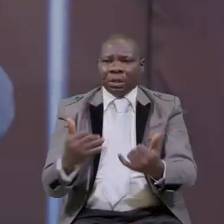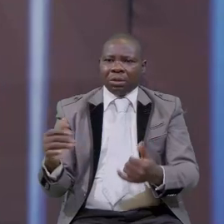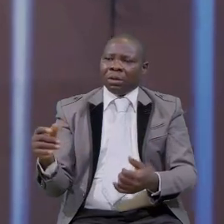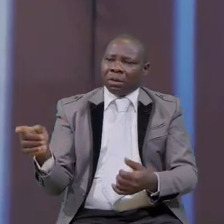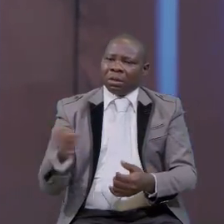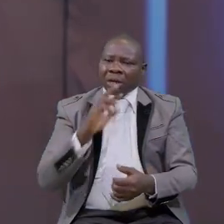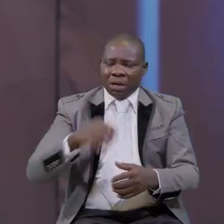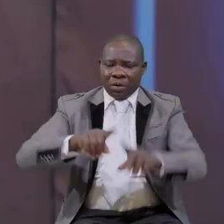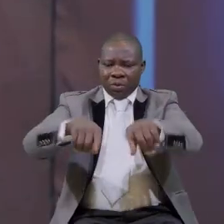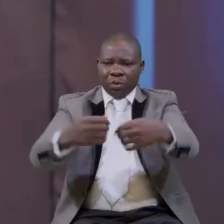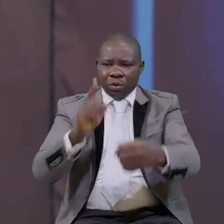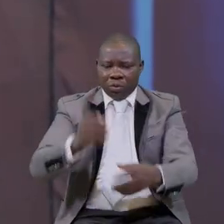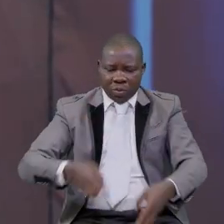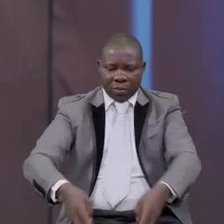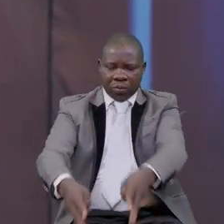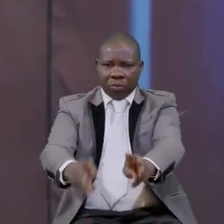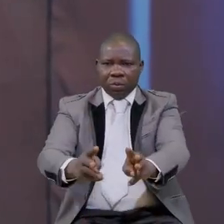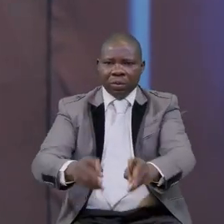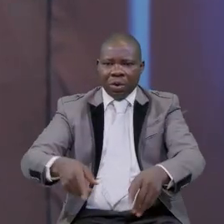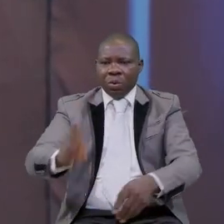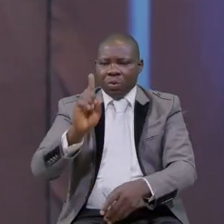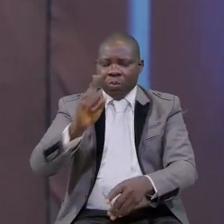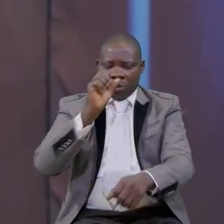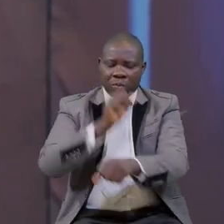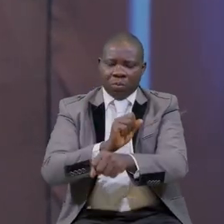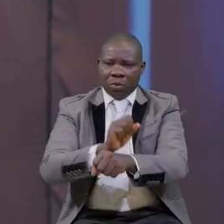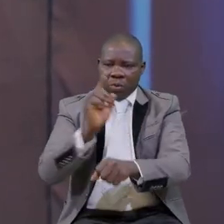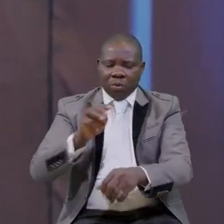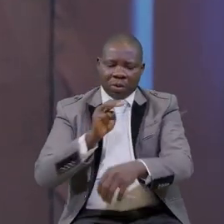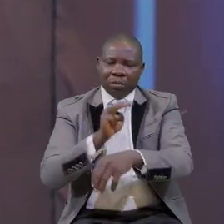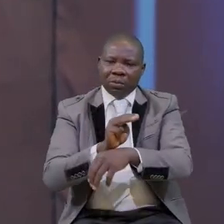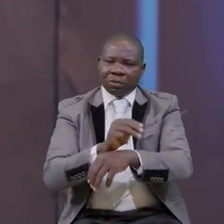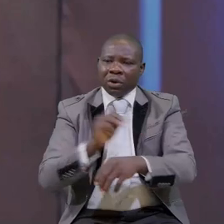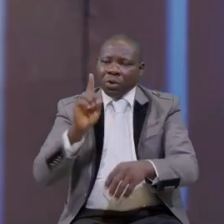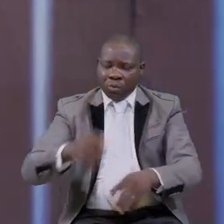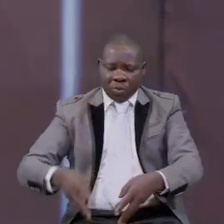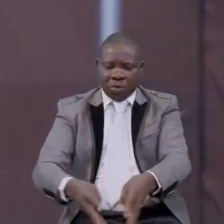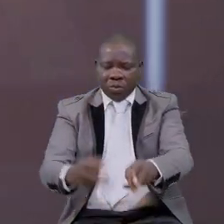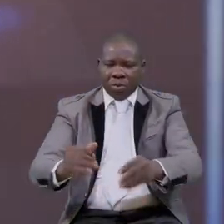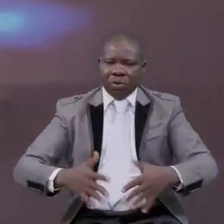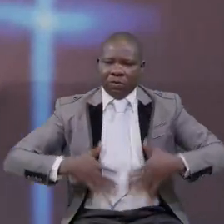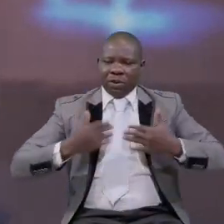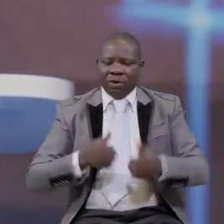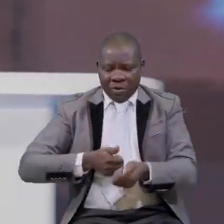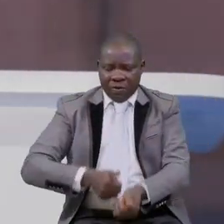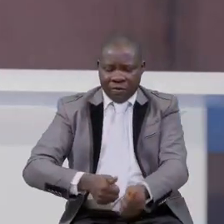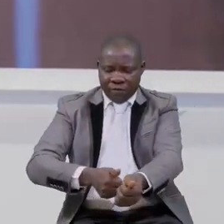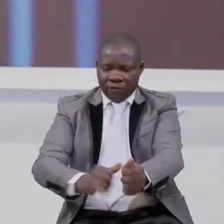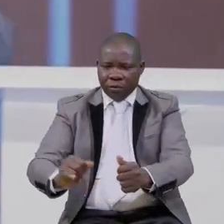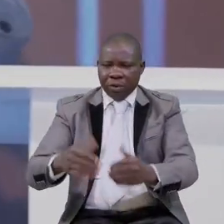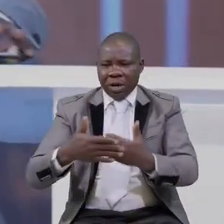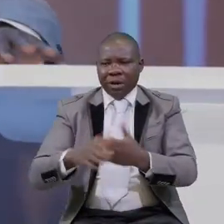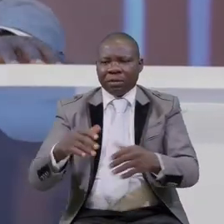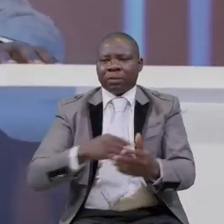Ils allaient dans une même direction, un même ministère, un même mode de vie, suivant ce